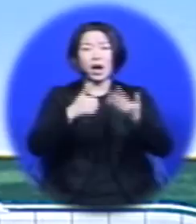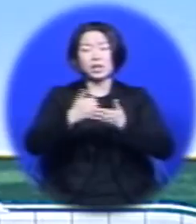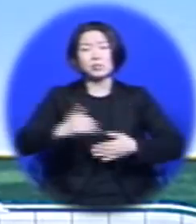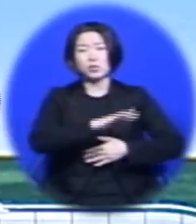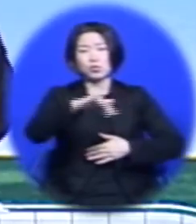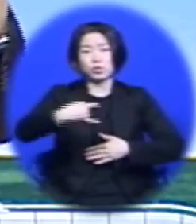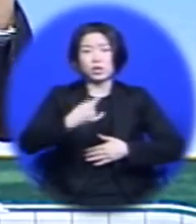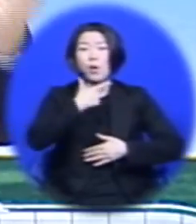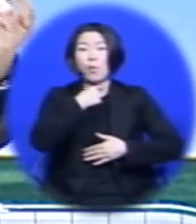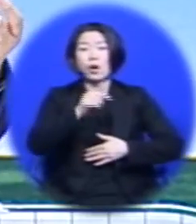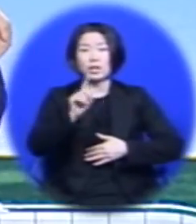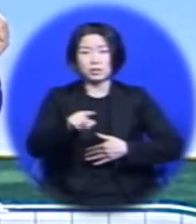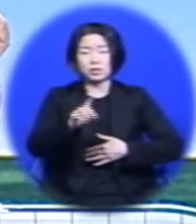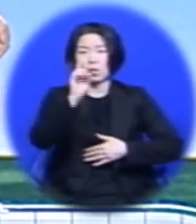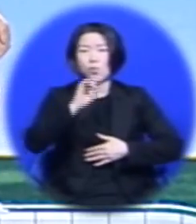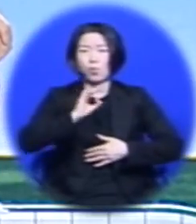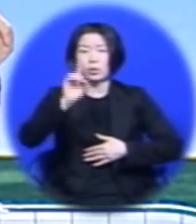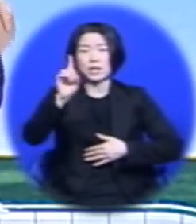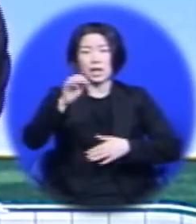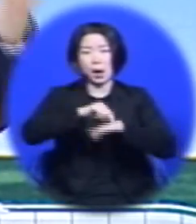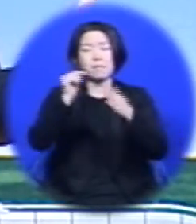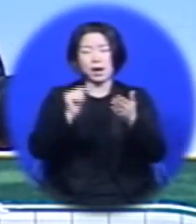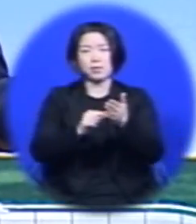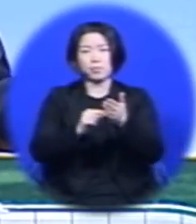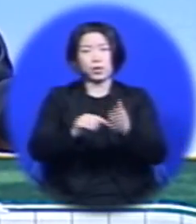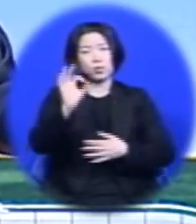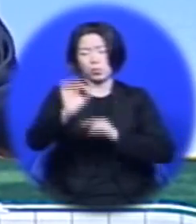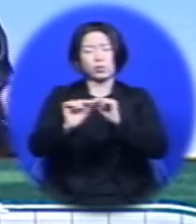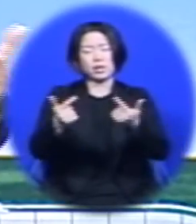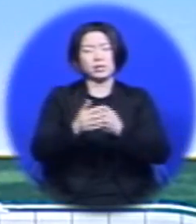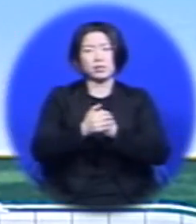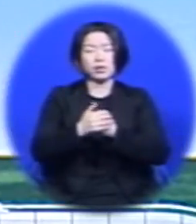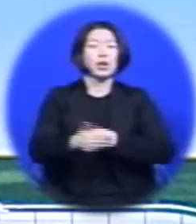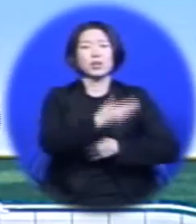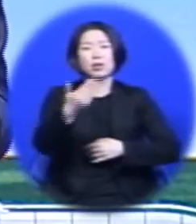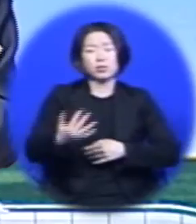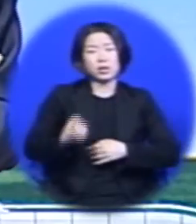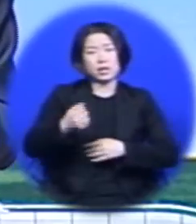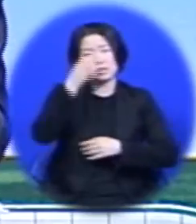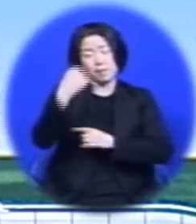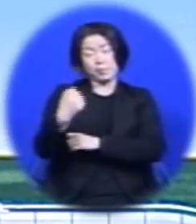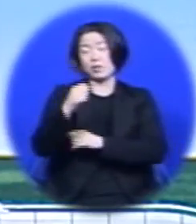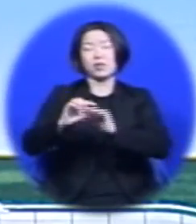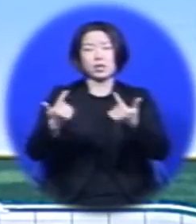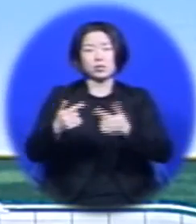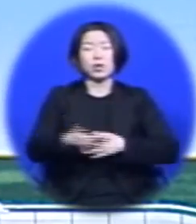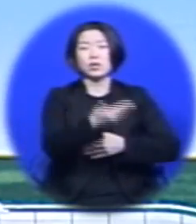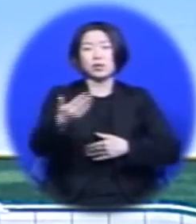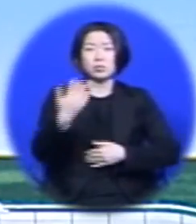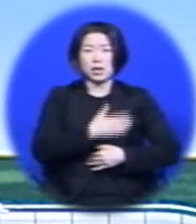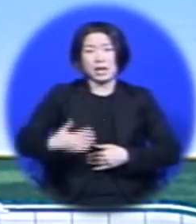것은 오직 하나 마음입니다 돈 아닙니다 여러분이 가진 능력도 아니고 여러분의